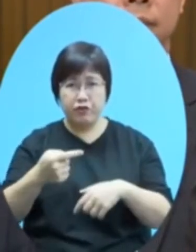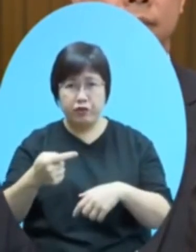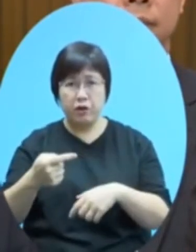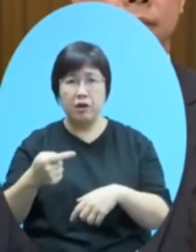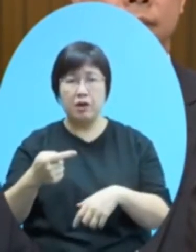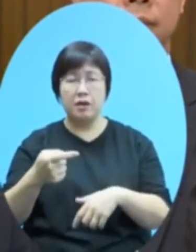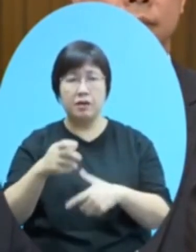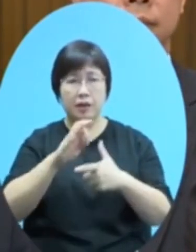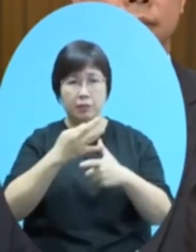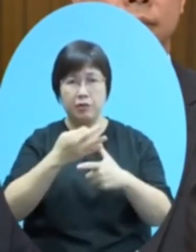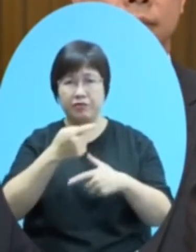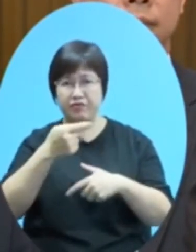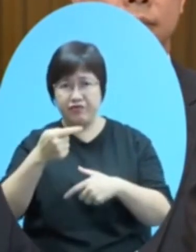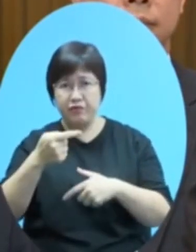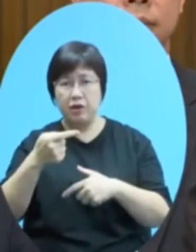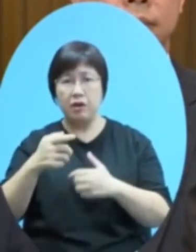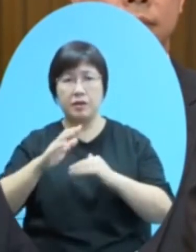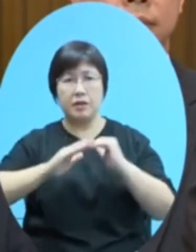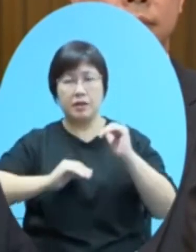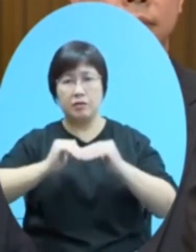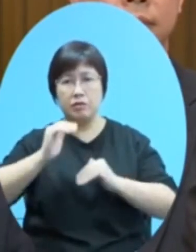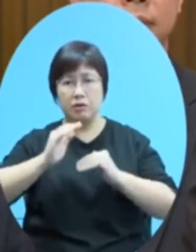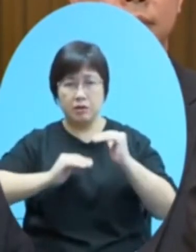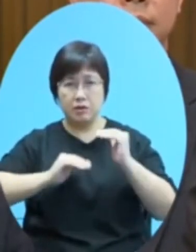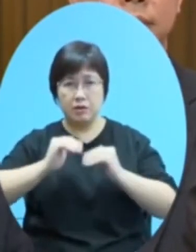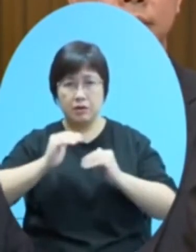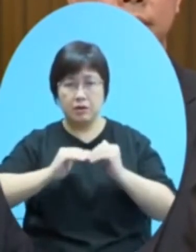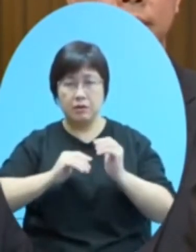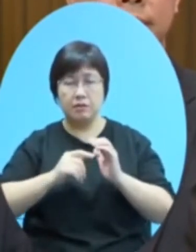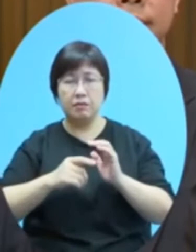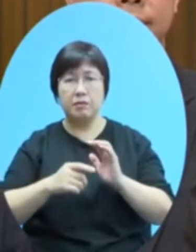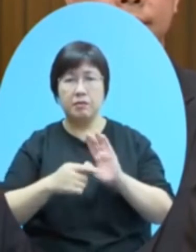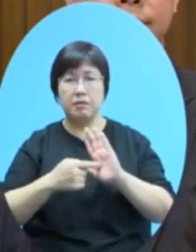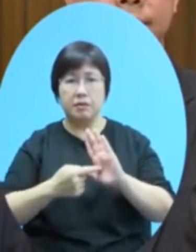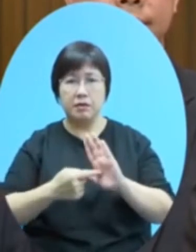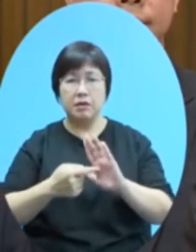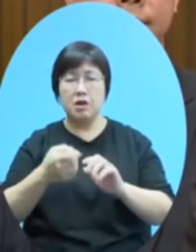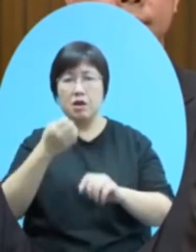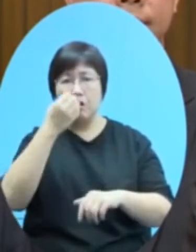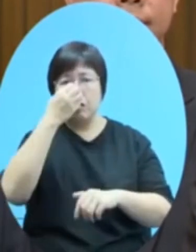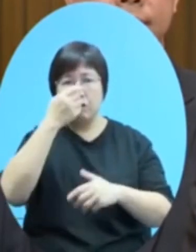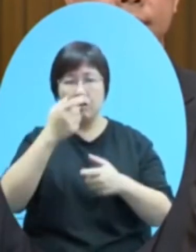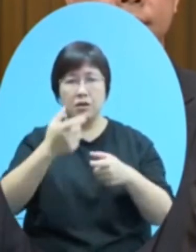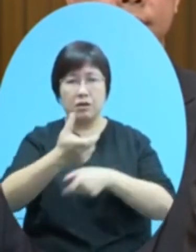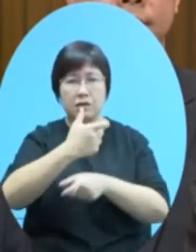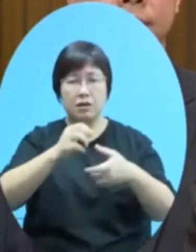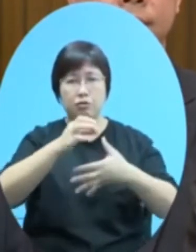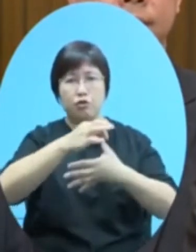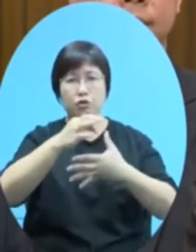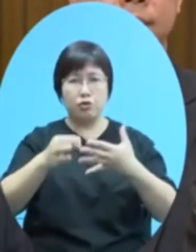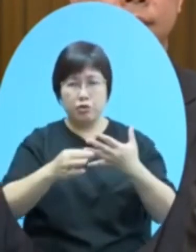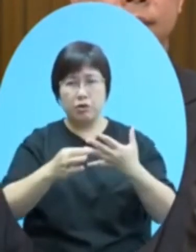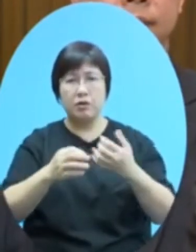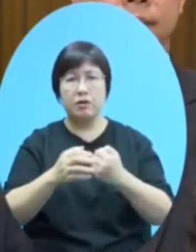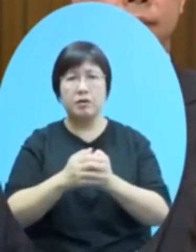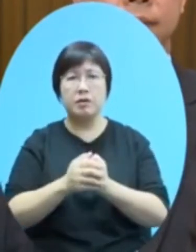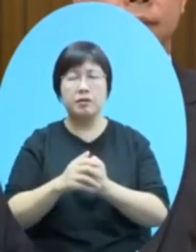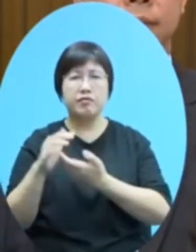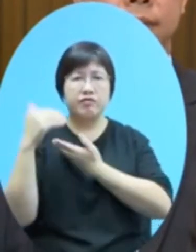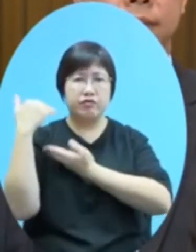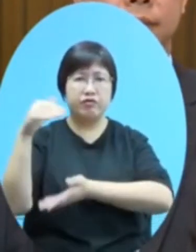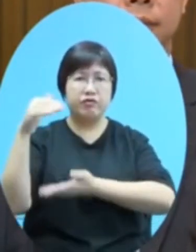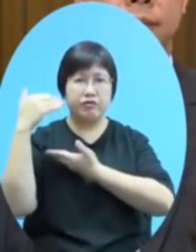負增長嘅話，技術上咧我哋就會進入衰退嘅情況。出口嗰方